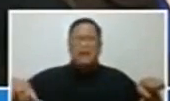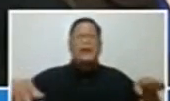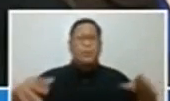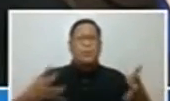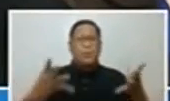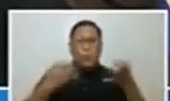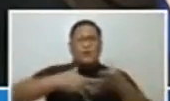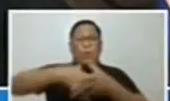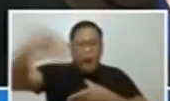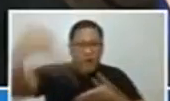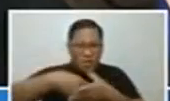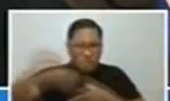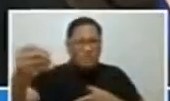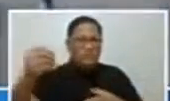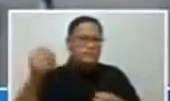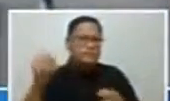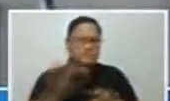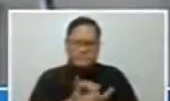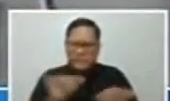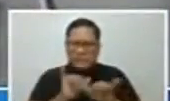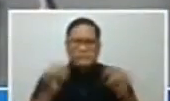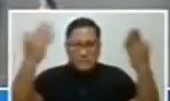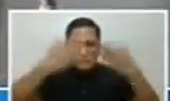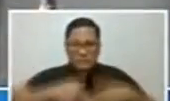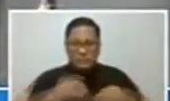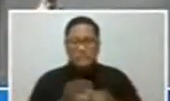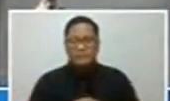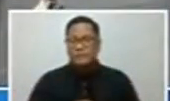Okay, tayo ang nag-initiate nung magka-flights yun,